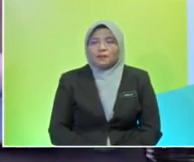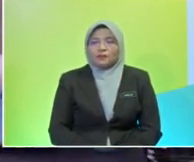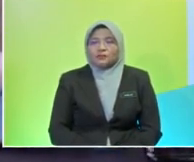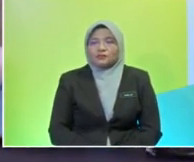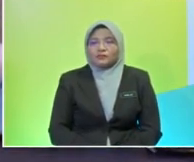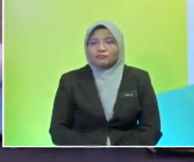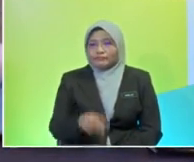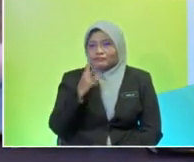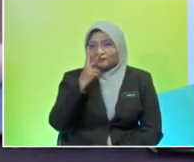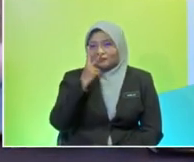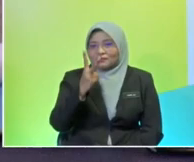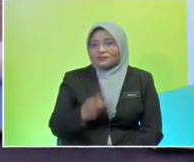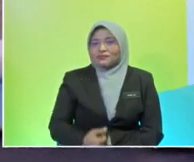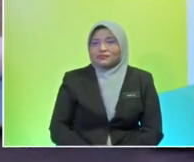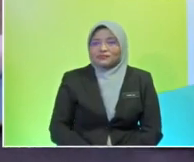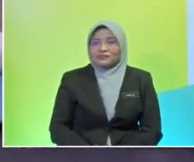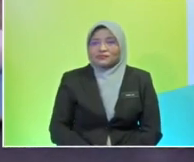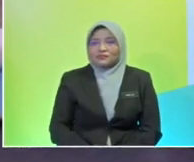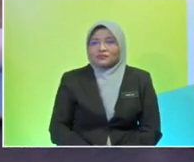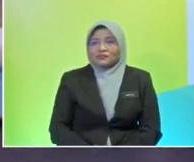makin berat makin berat